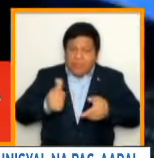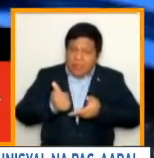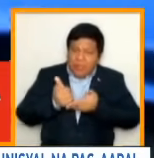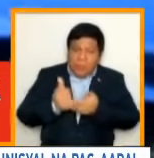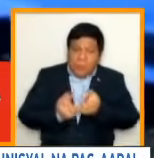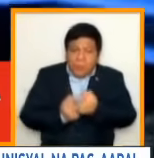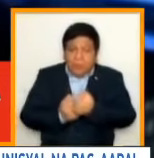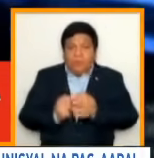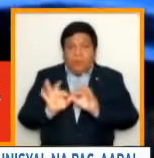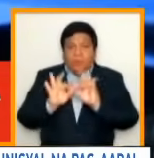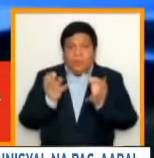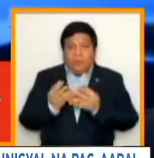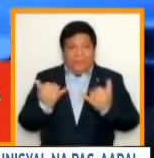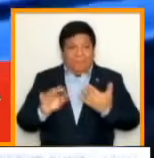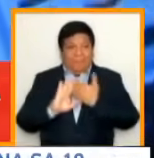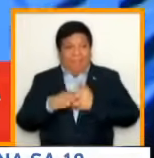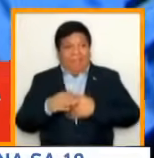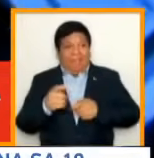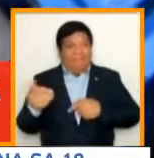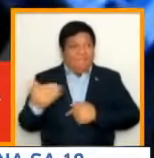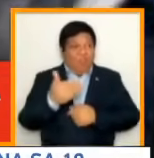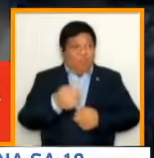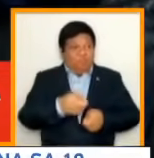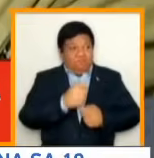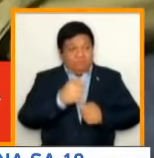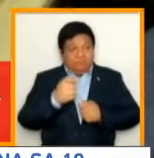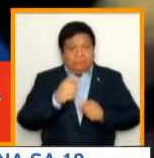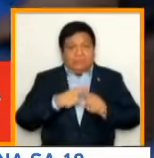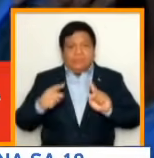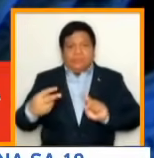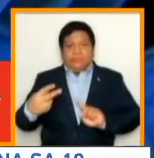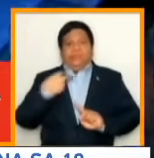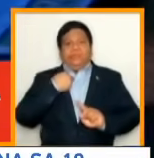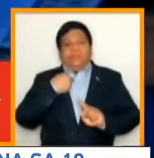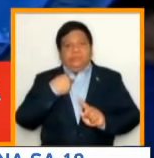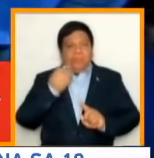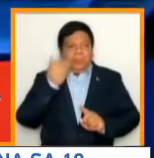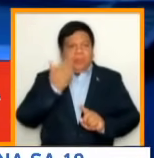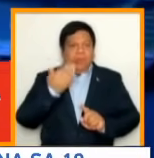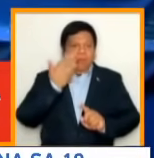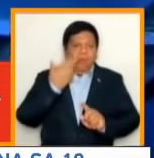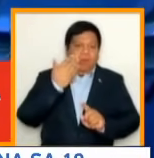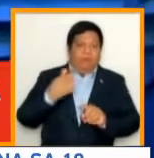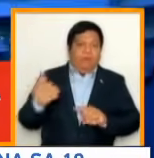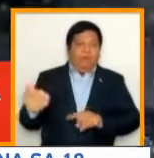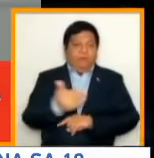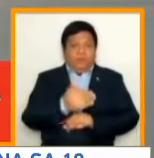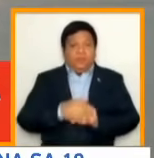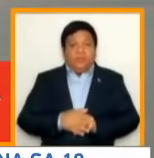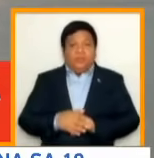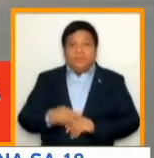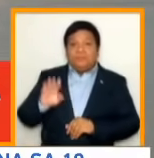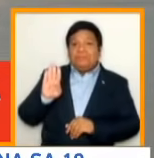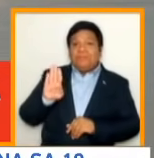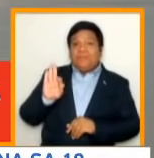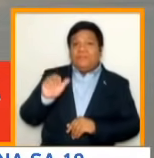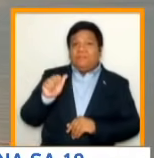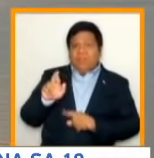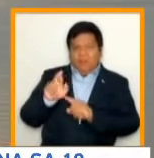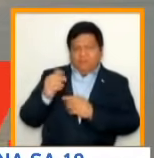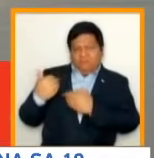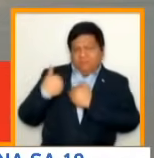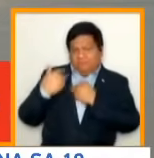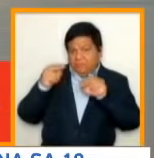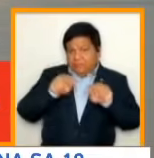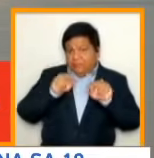siya sa pangingisda, ito namang fish kill ang kanyang hinaharap na problema. Sabi naman ng Bureau of Fisheries and Aquatic Resources o BFAR,